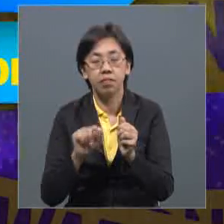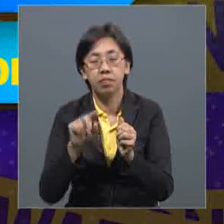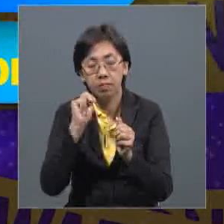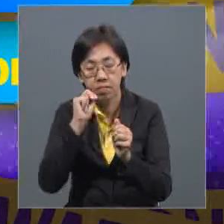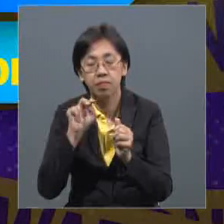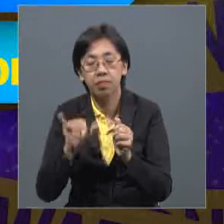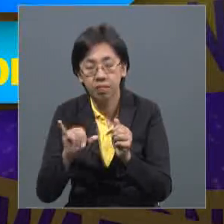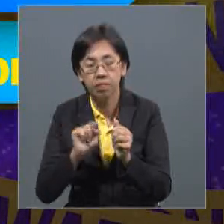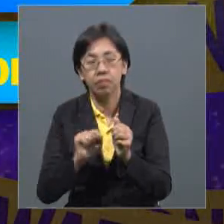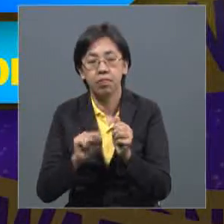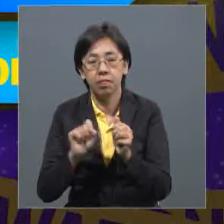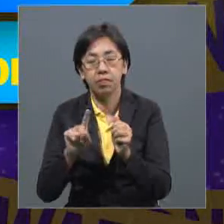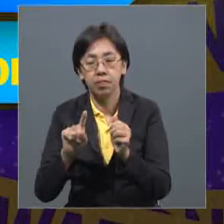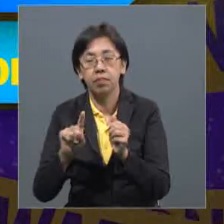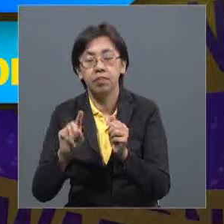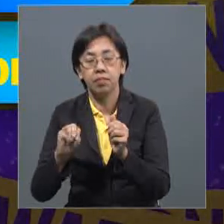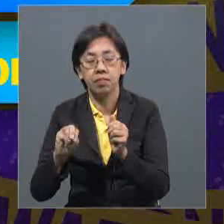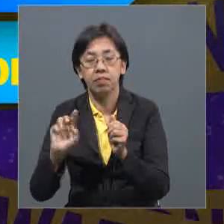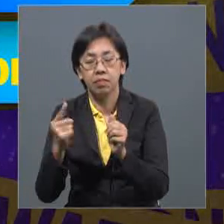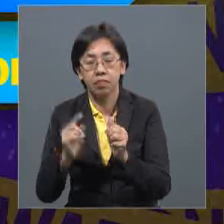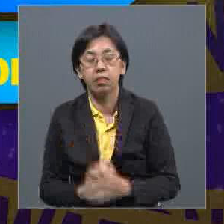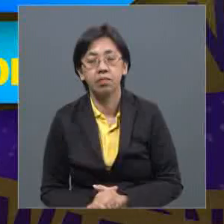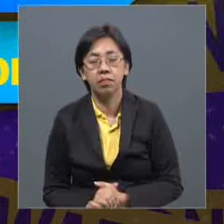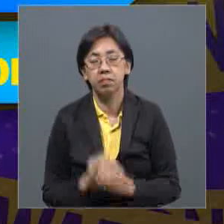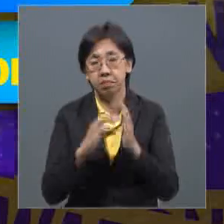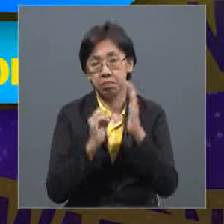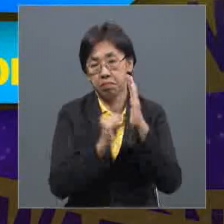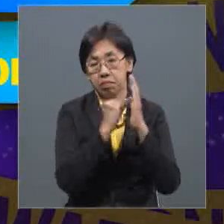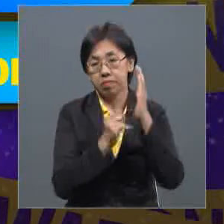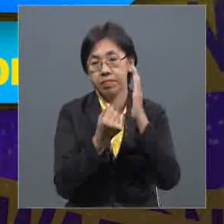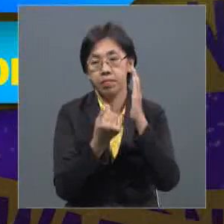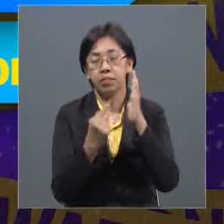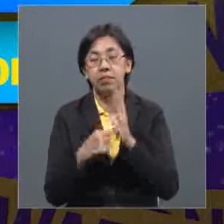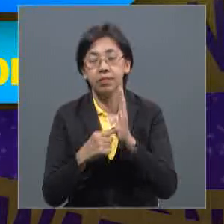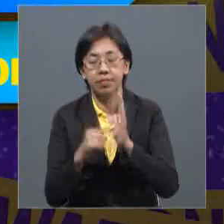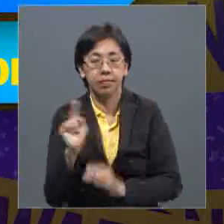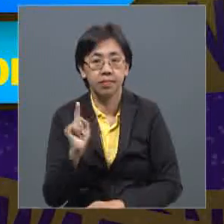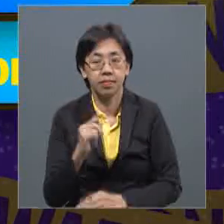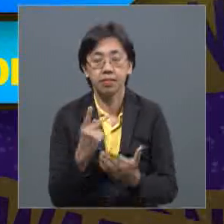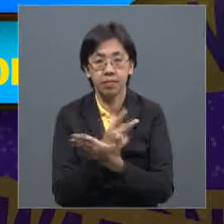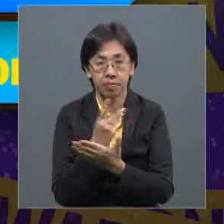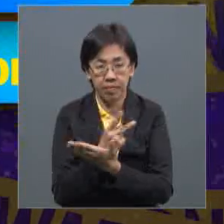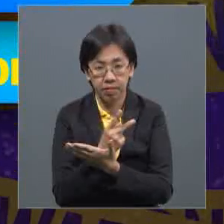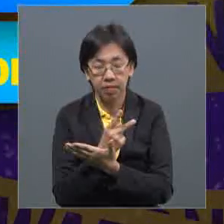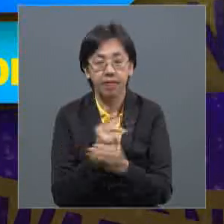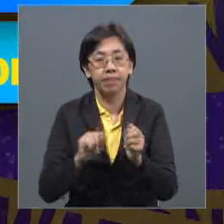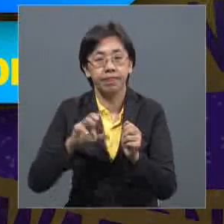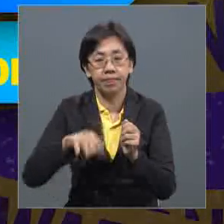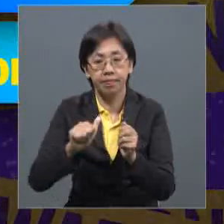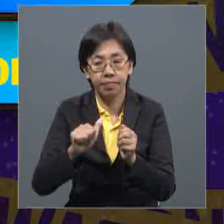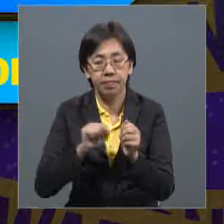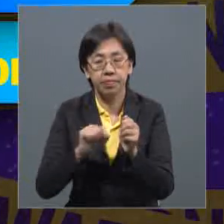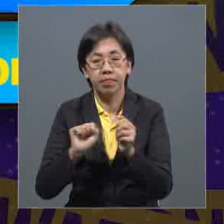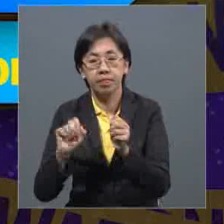ศรีเมืองใหม่ส่วนภาคกลางมีถึง 11จังหวัดนะครับอย่างเช่นที่จังหวัดกาญจนบุรีที่อำเภอเมือง